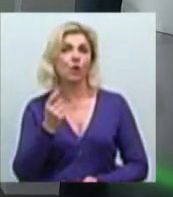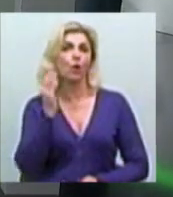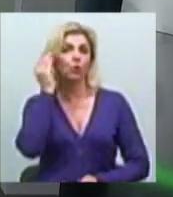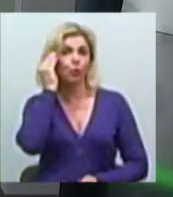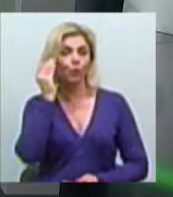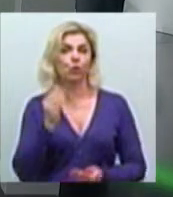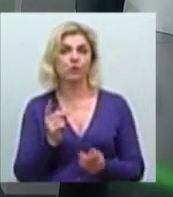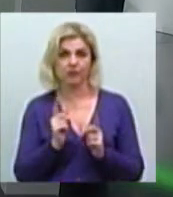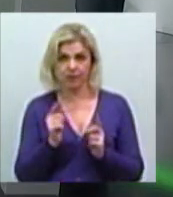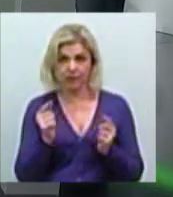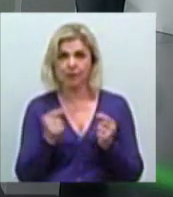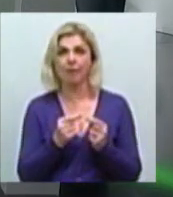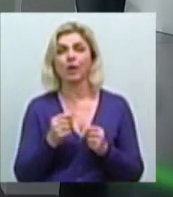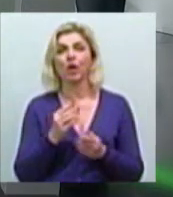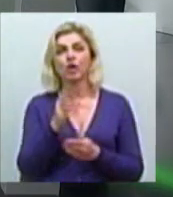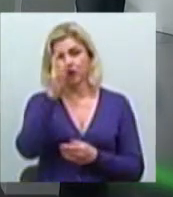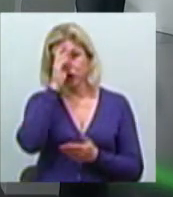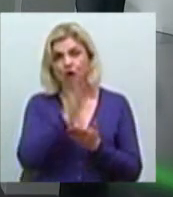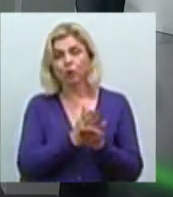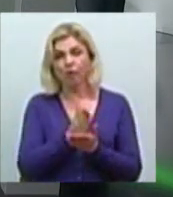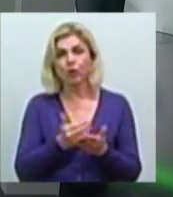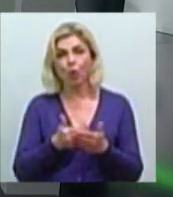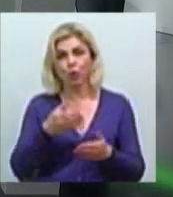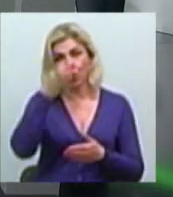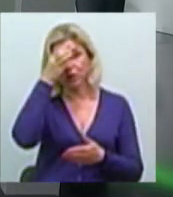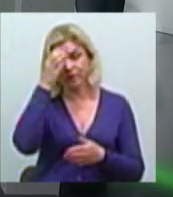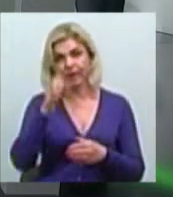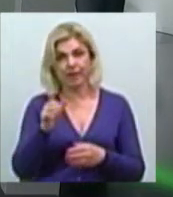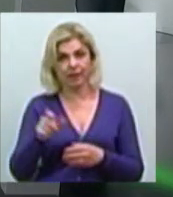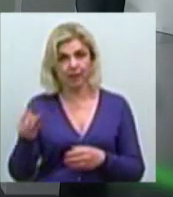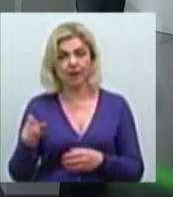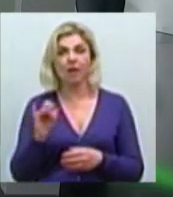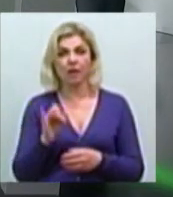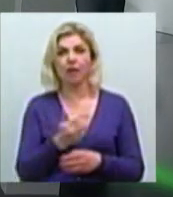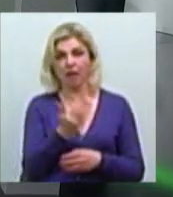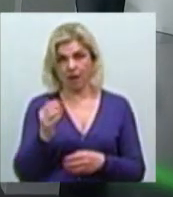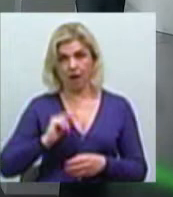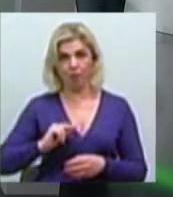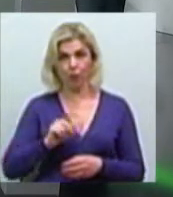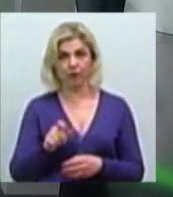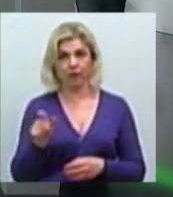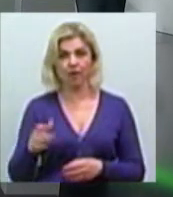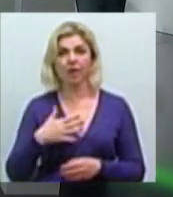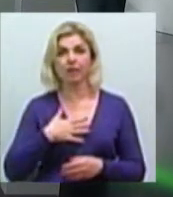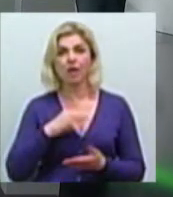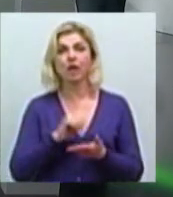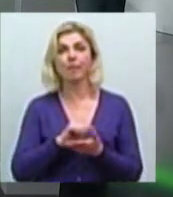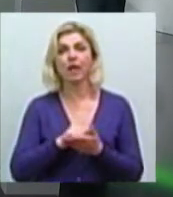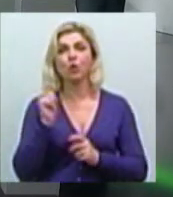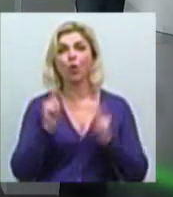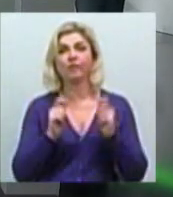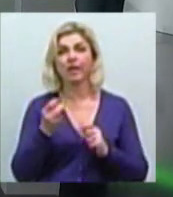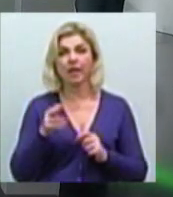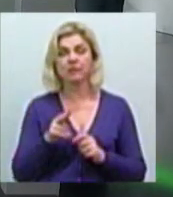думку саме чиновників від освіти, саме освітян, тобто наша прес-конференція сталася